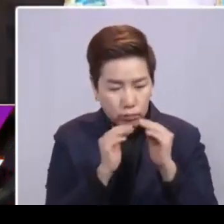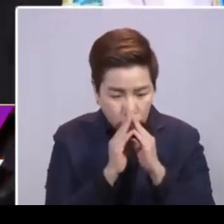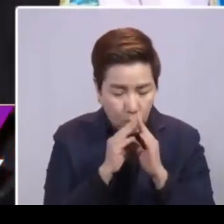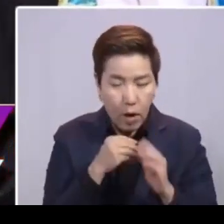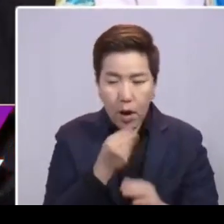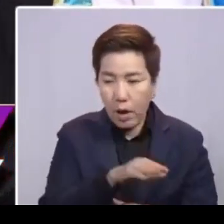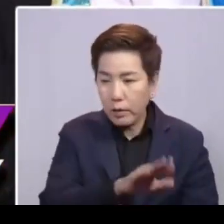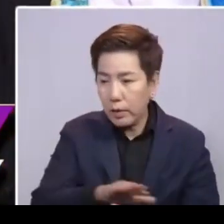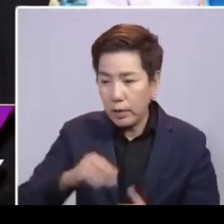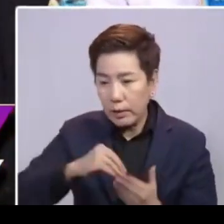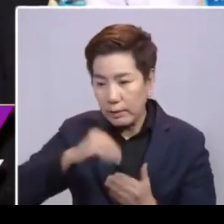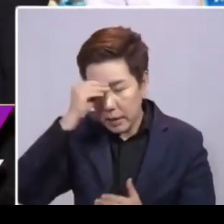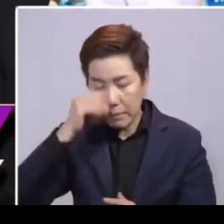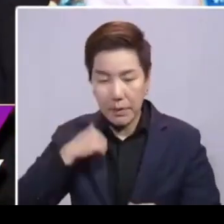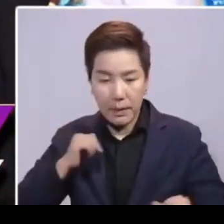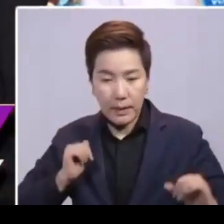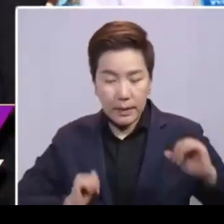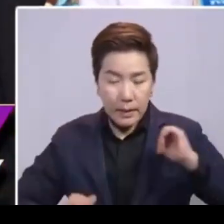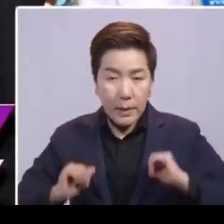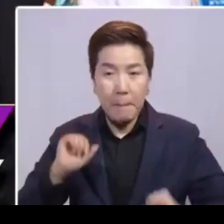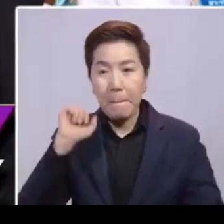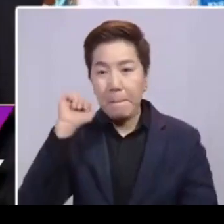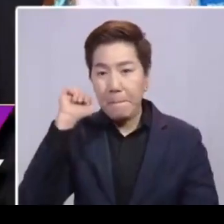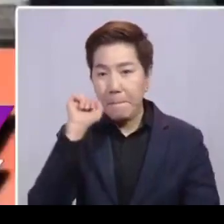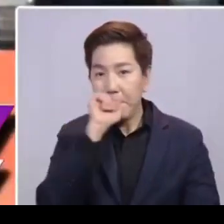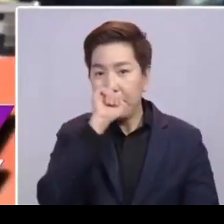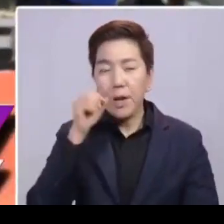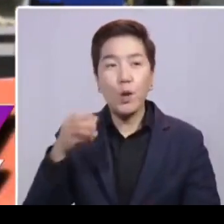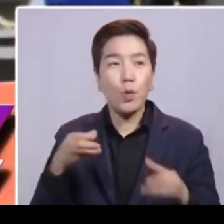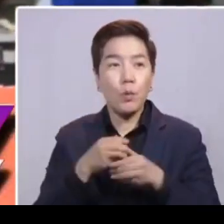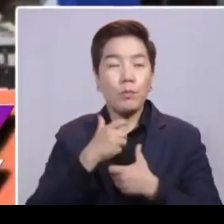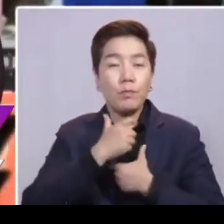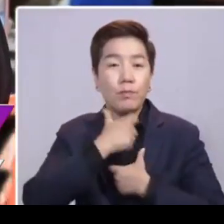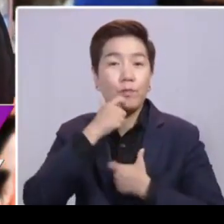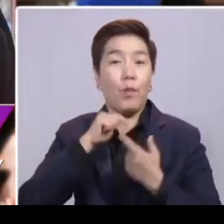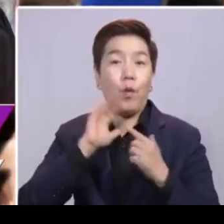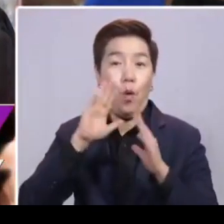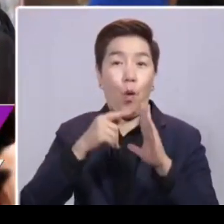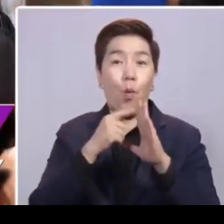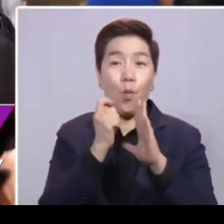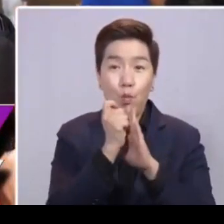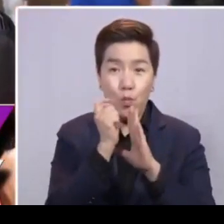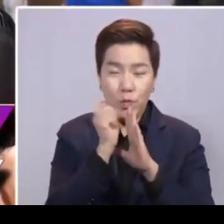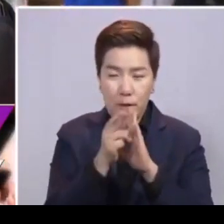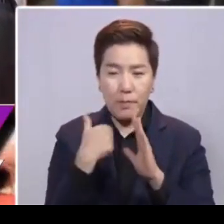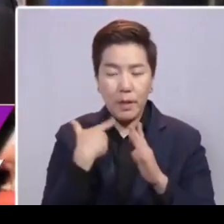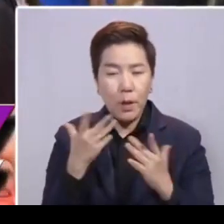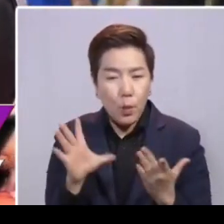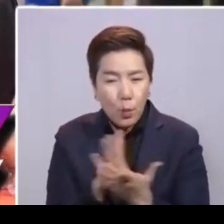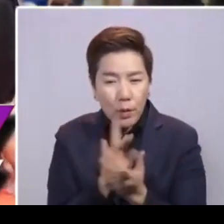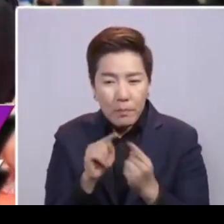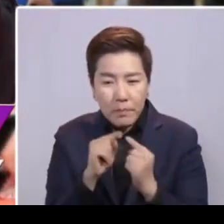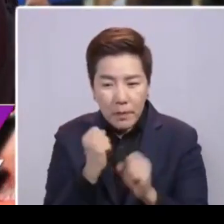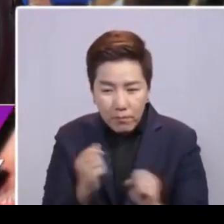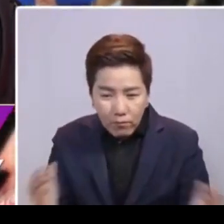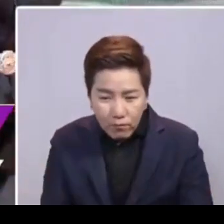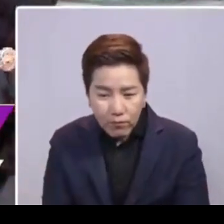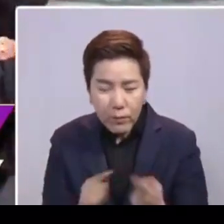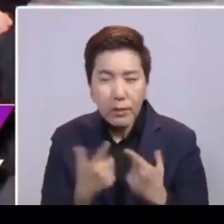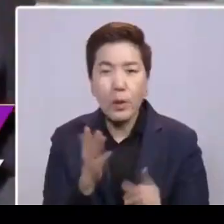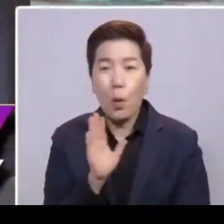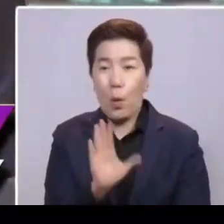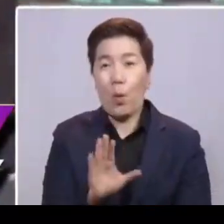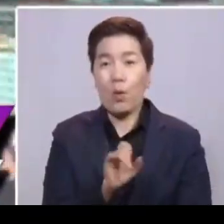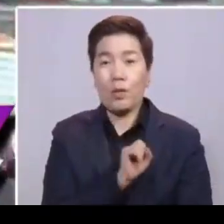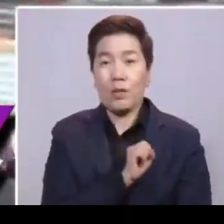ศึกษามีทั้งการแสดงเพลงคุณธรรมจากกลุ่มชาติพันธุ์กะเหรี่ยงในจังหวัดอุทัยธานีกิจกรรมส่งเสริมคุณธรรมจริยธรรมและกิจกรรมทางด้าน